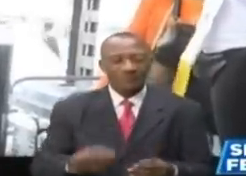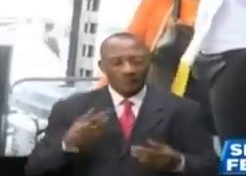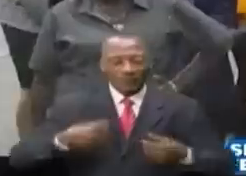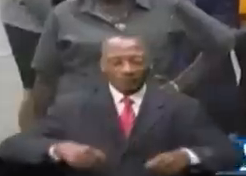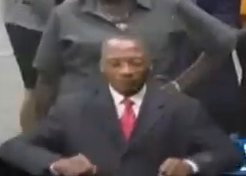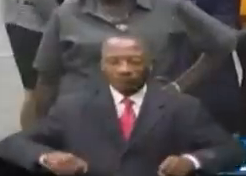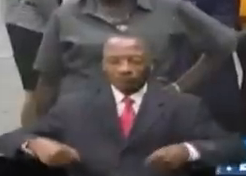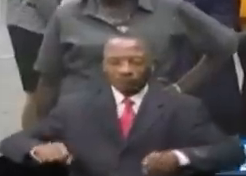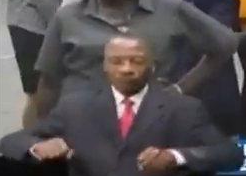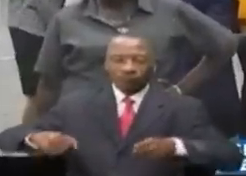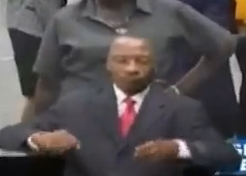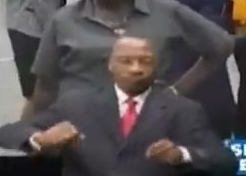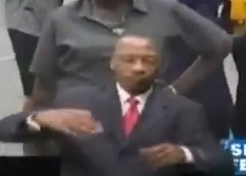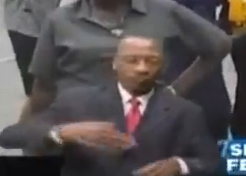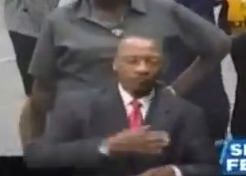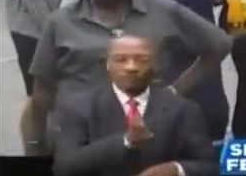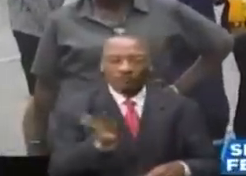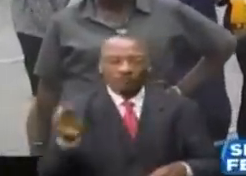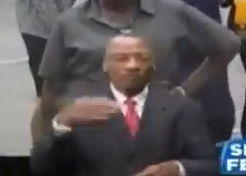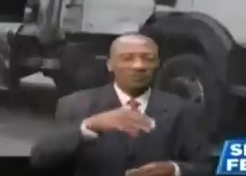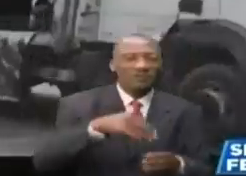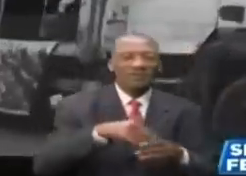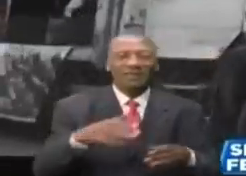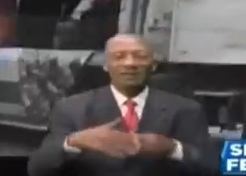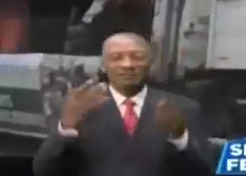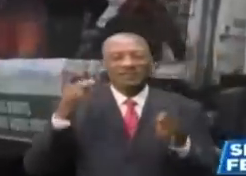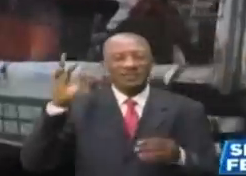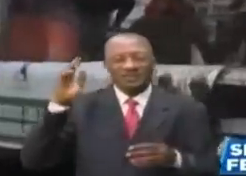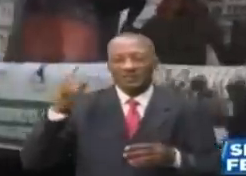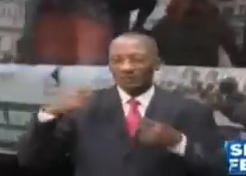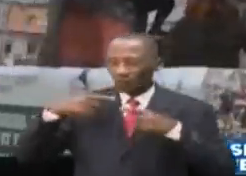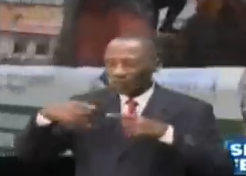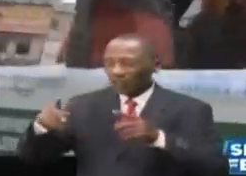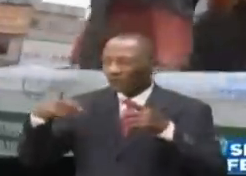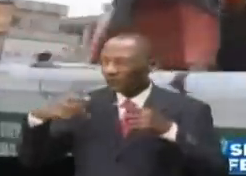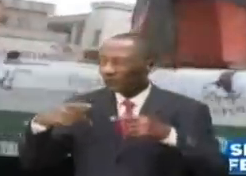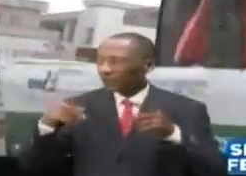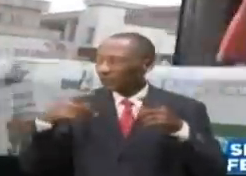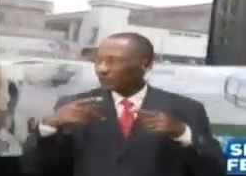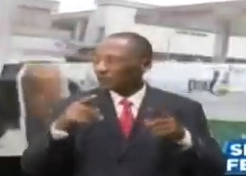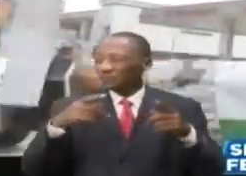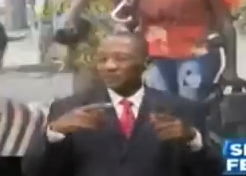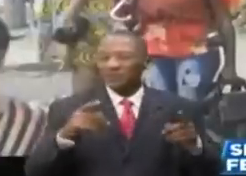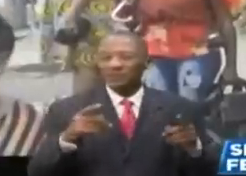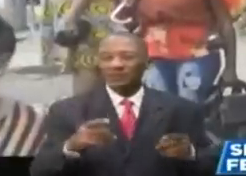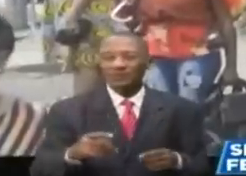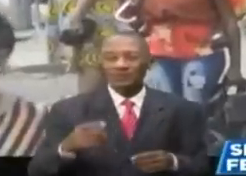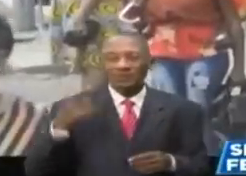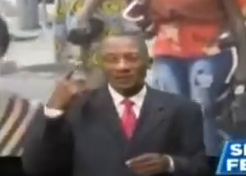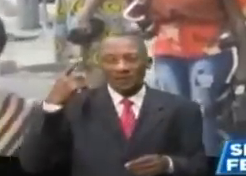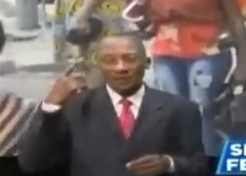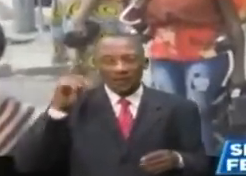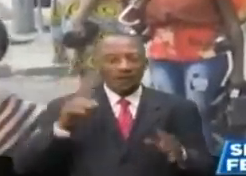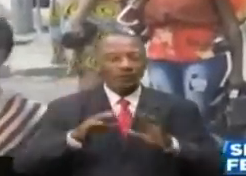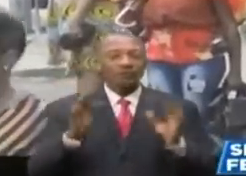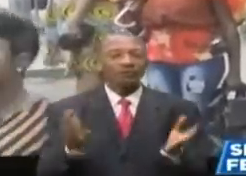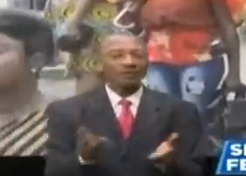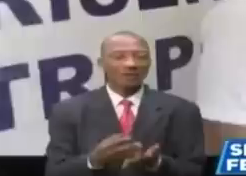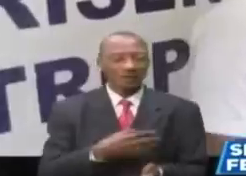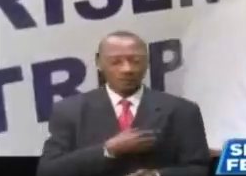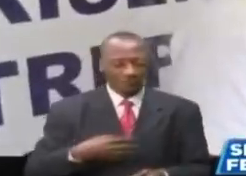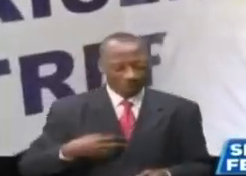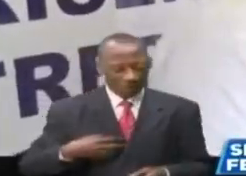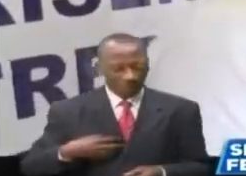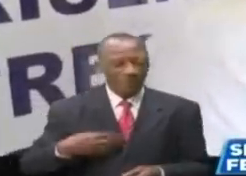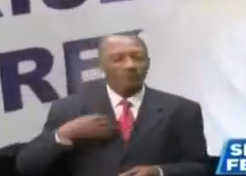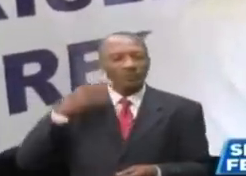l'ONU Femmes, dans le cadre du projet de réforme et dissémination des textes de loi favorables à l'entrepreneuriat féminin. À travers cette